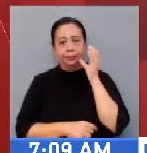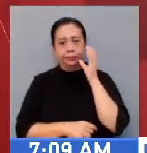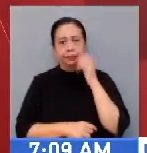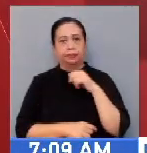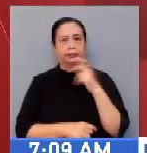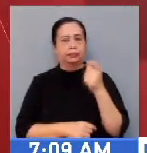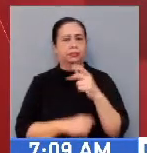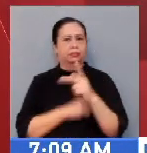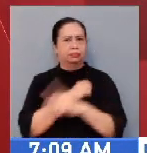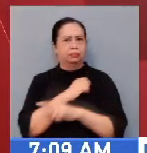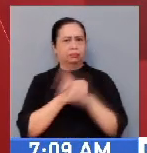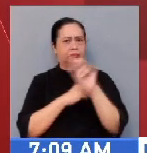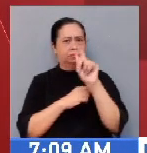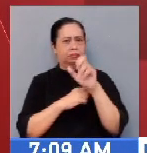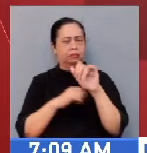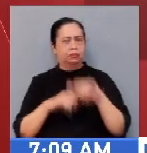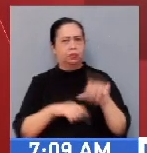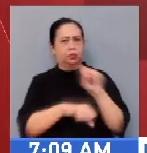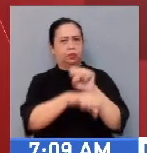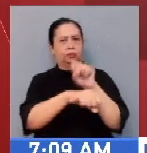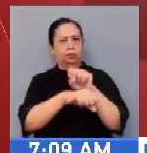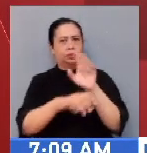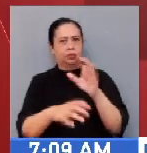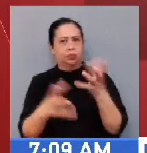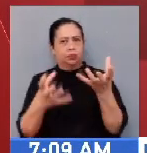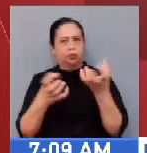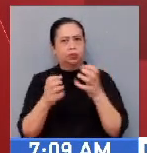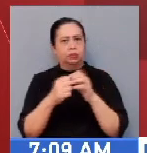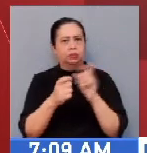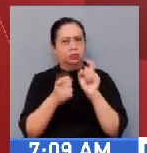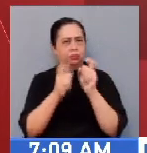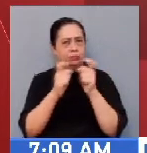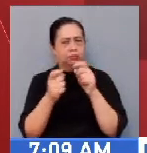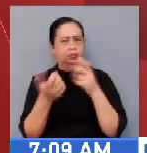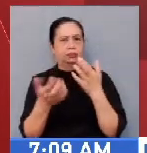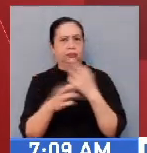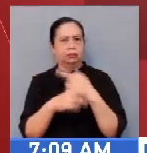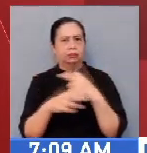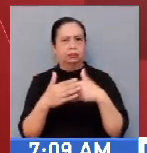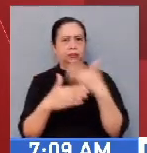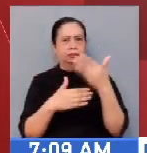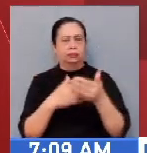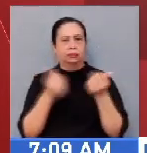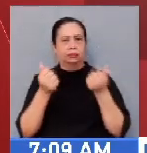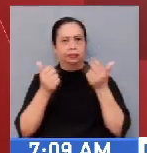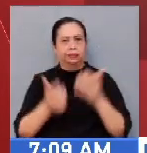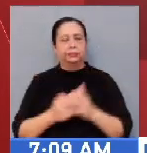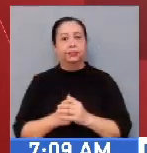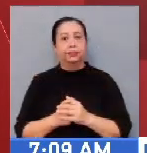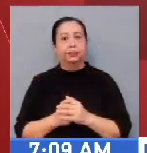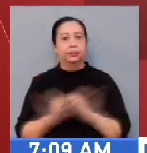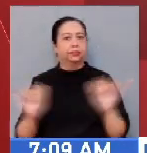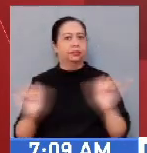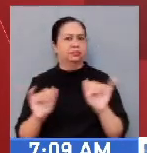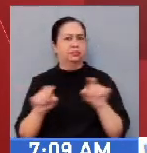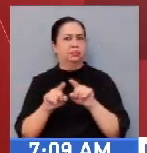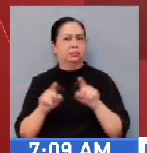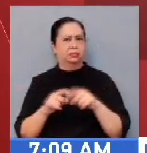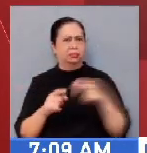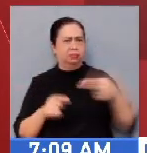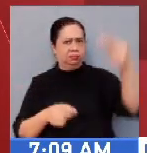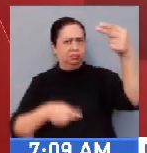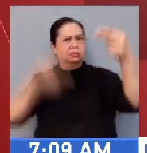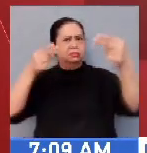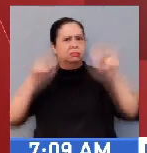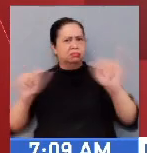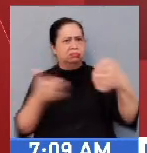sa mga manggagawa ang nais niyang repasuhin ng susunod na administrasyon. Pareho lang daw kasing mataas ang mga bilihin sa